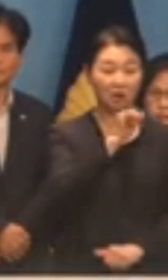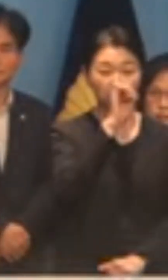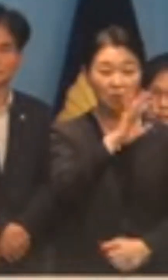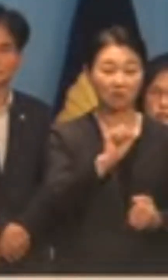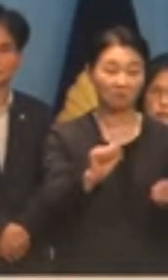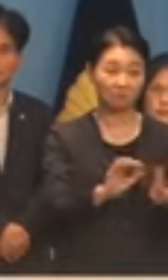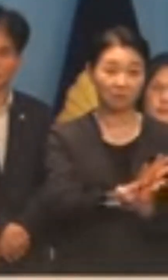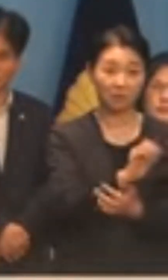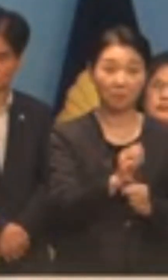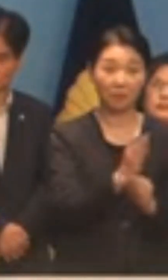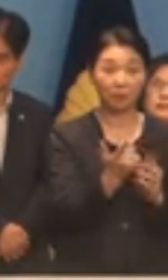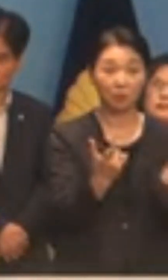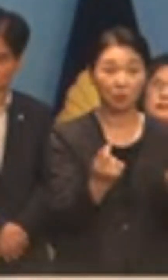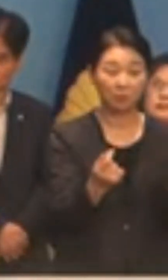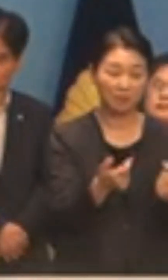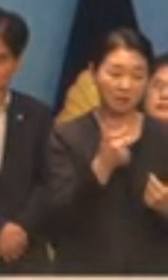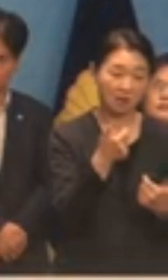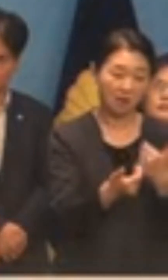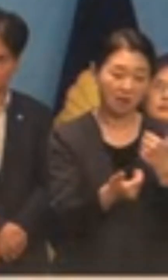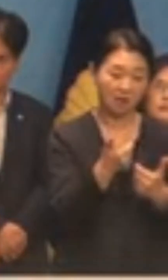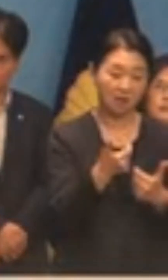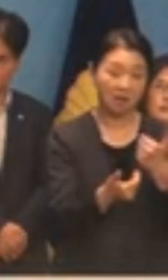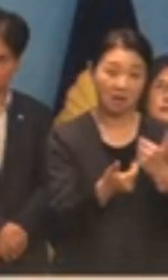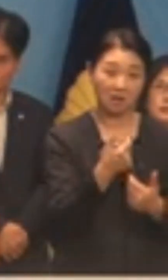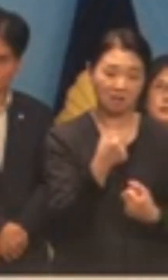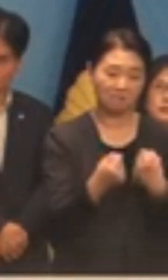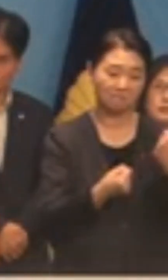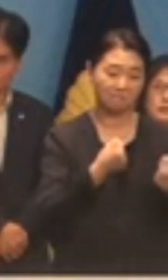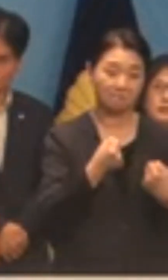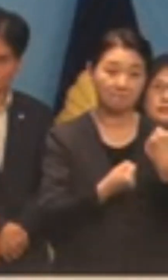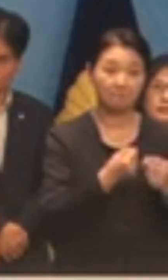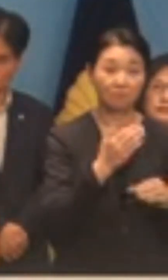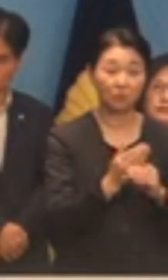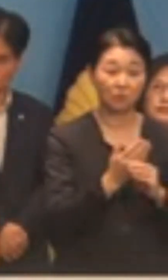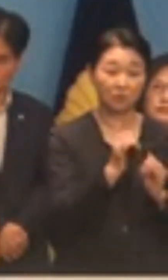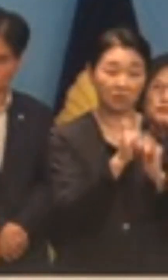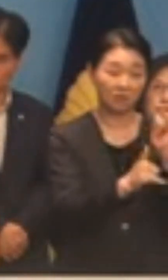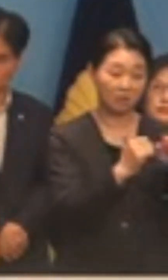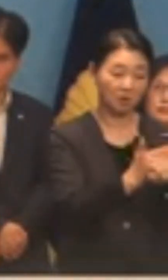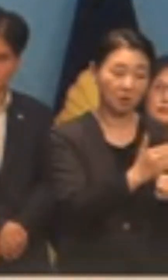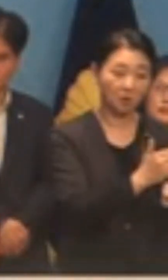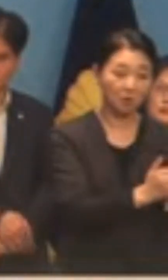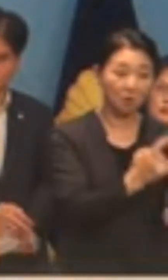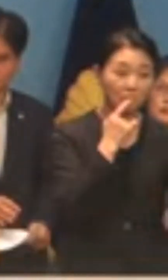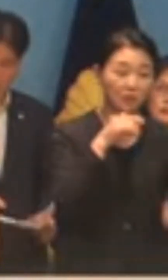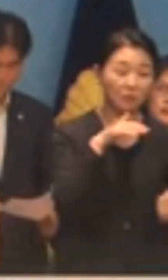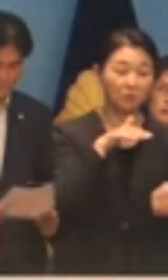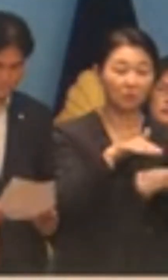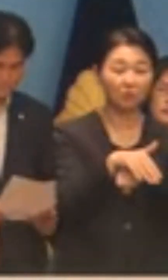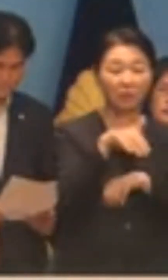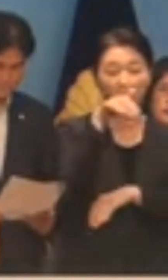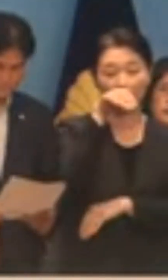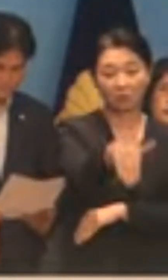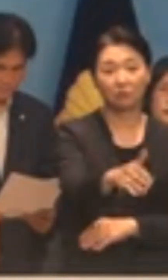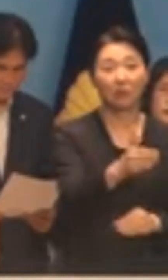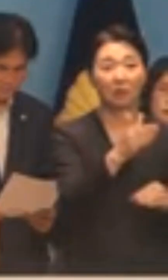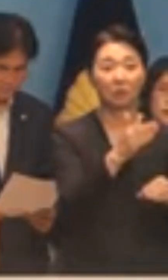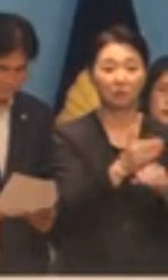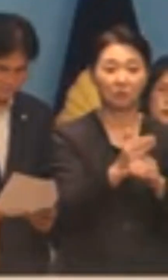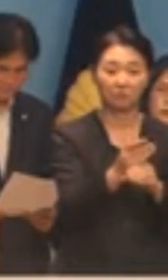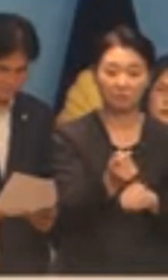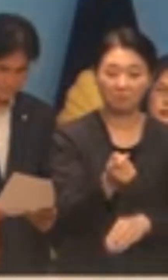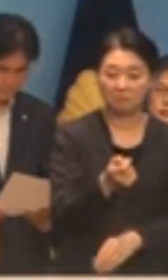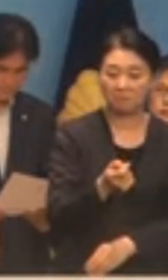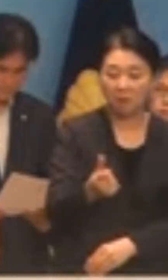다가왔습니다. 극단의 갈등, 역사 왜곡, 민주주의의 후퇴, 혐오와 차별의